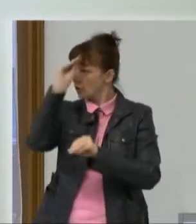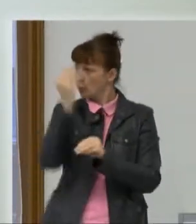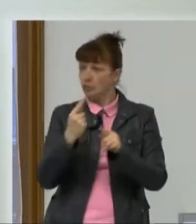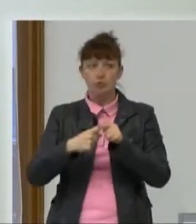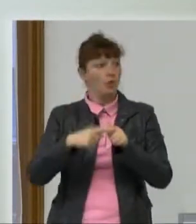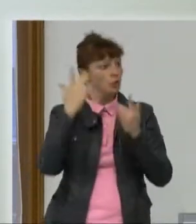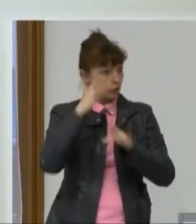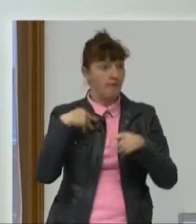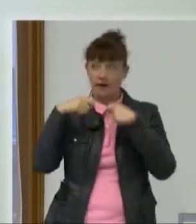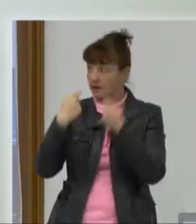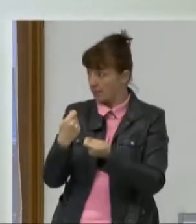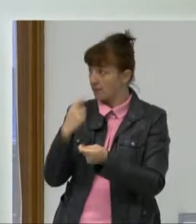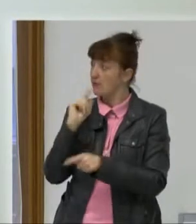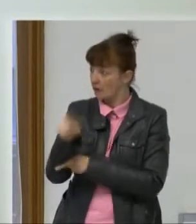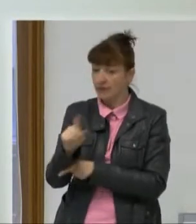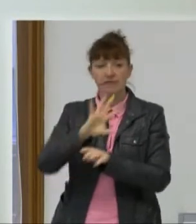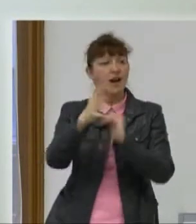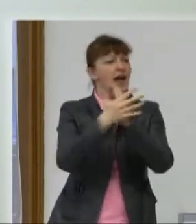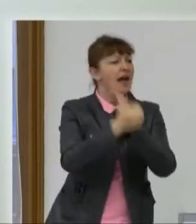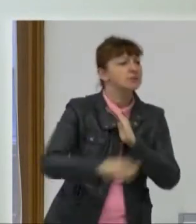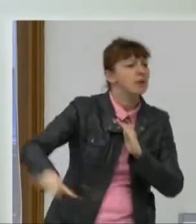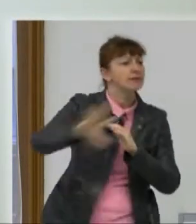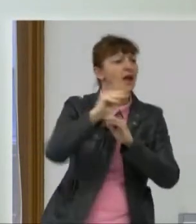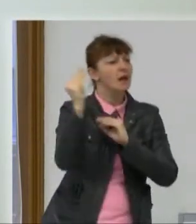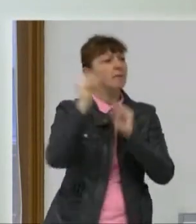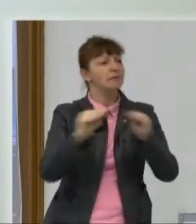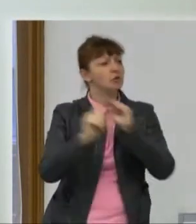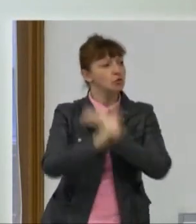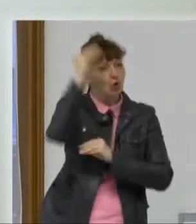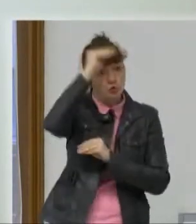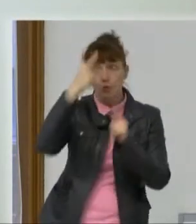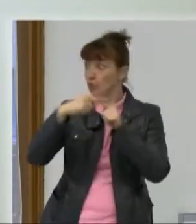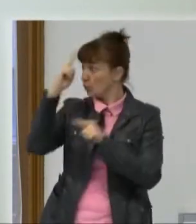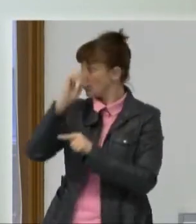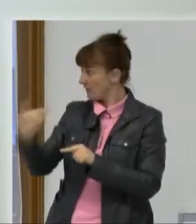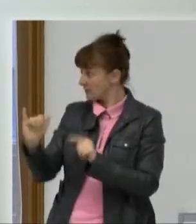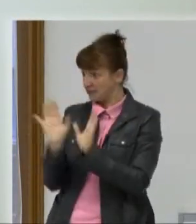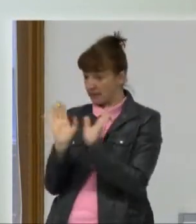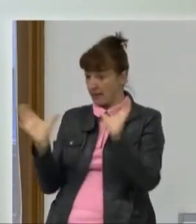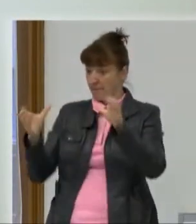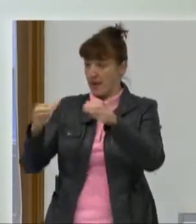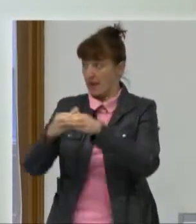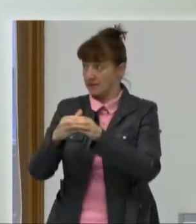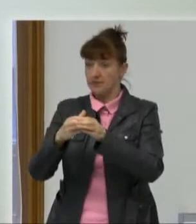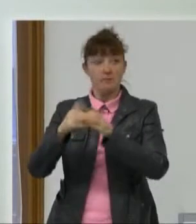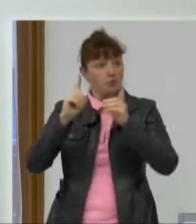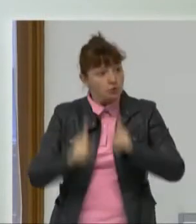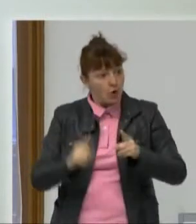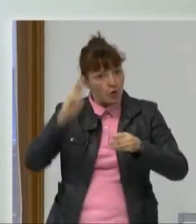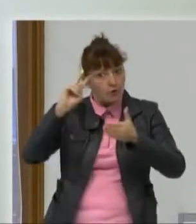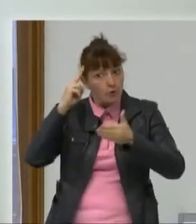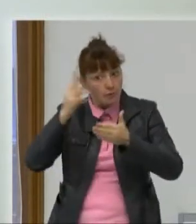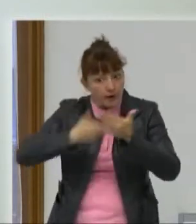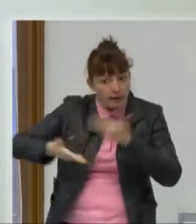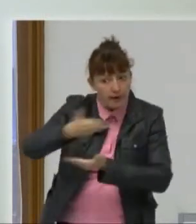gegeben, dass sich Experten aller pädagogischen Hochschulen, aber auch der Universitäten gemeinsam einen Prozess stellen und